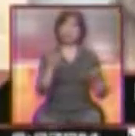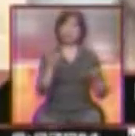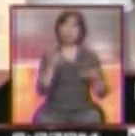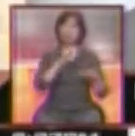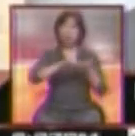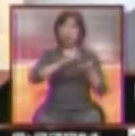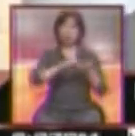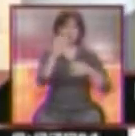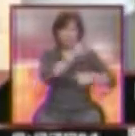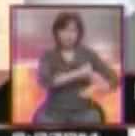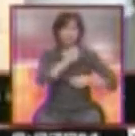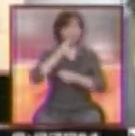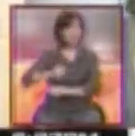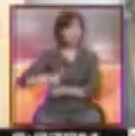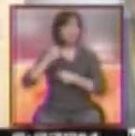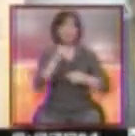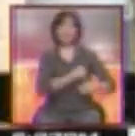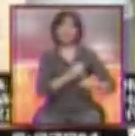na.